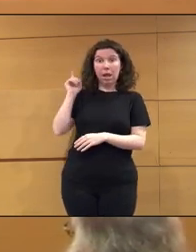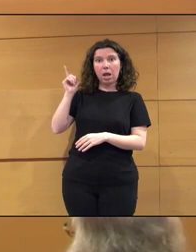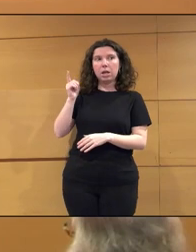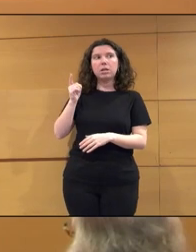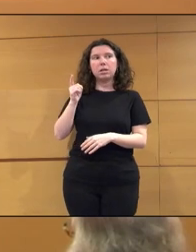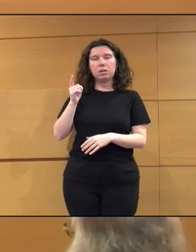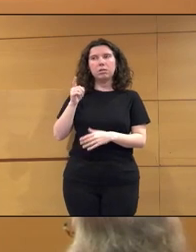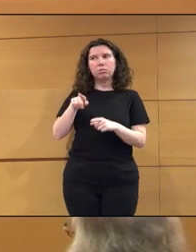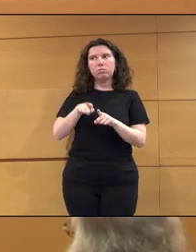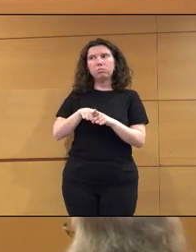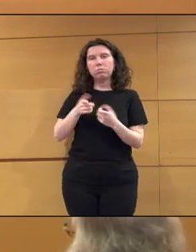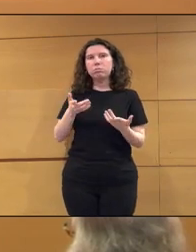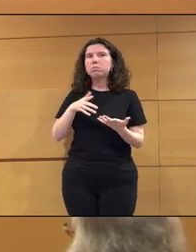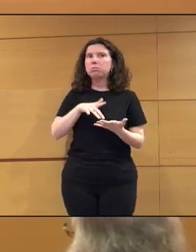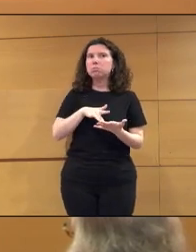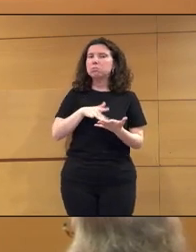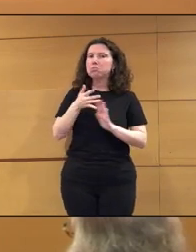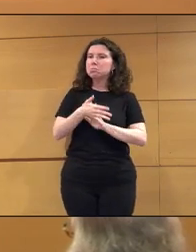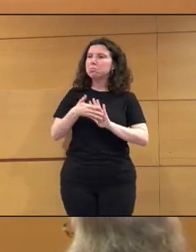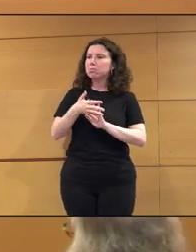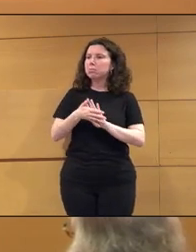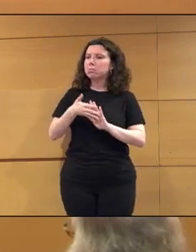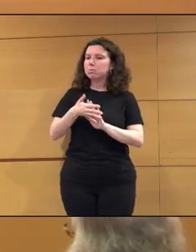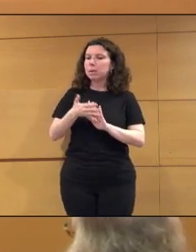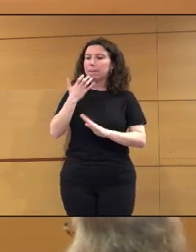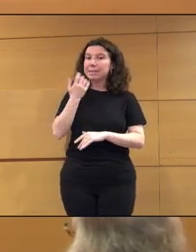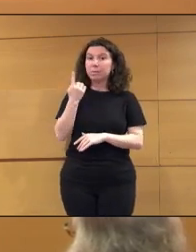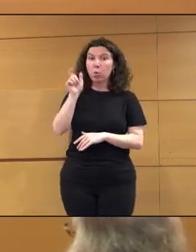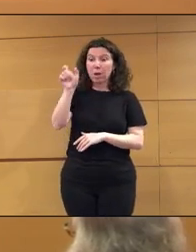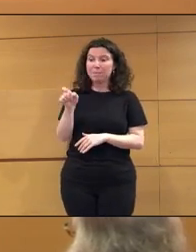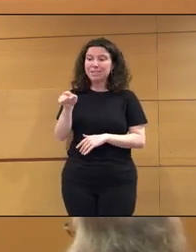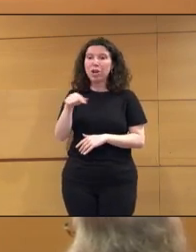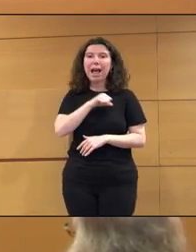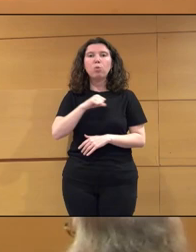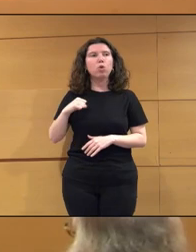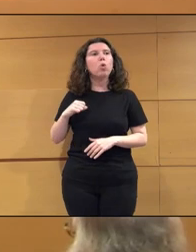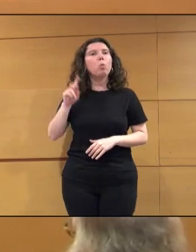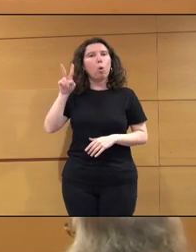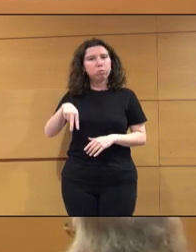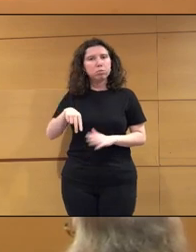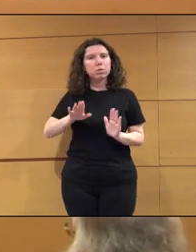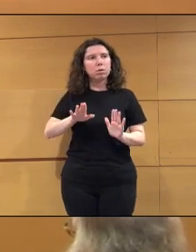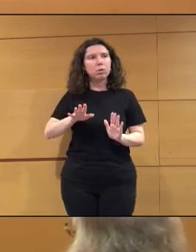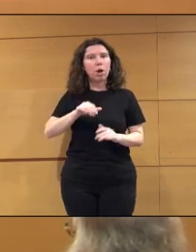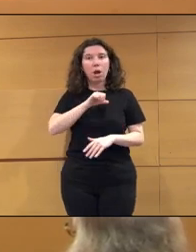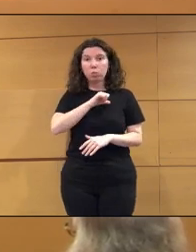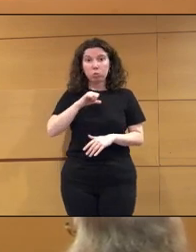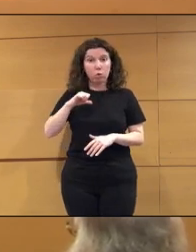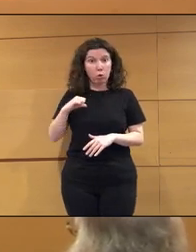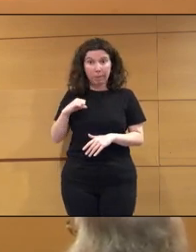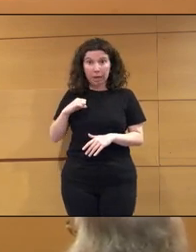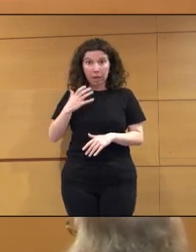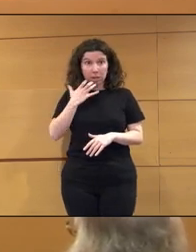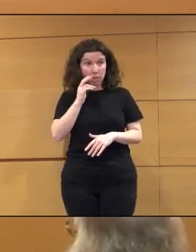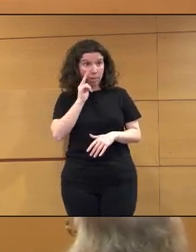conscienciats a l'anterior jornada, quan ens vam dir, jo sóc una persona autònoma, però la meva autonomia, ja no tinc autonomia, quan veig un